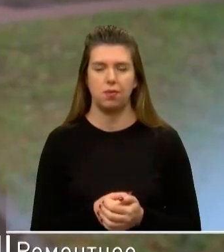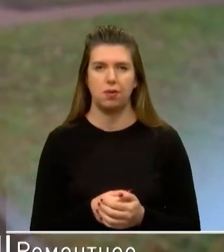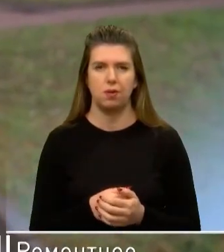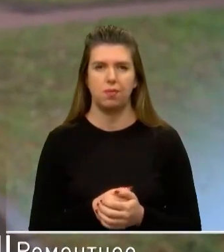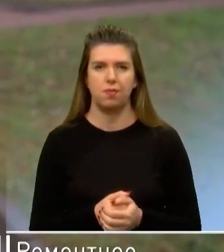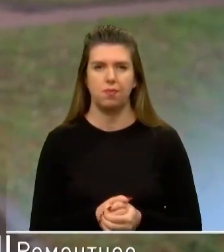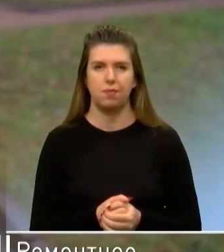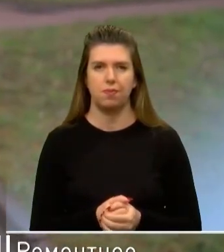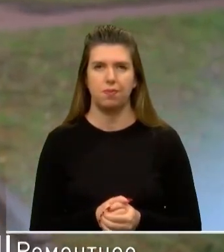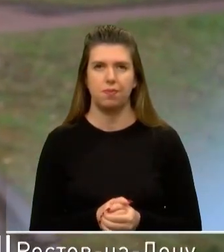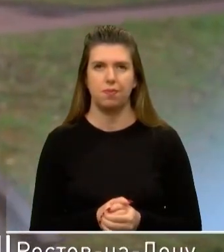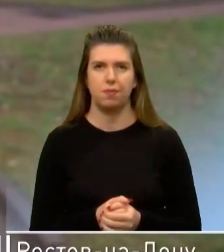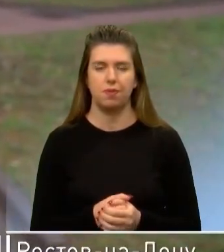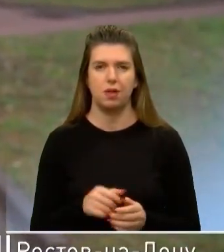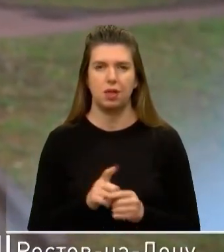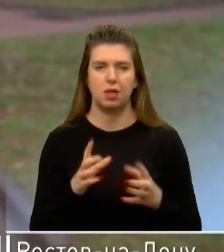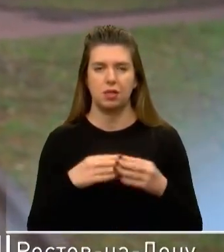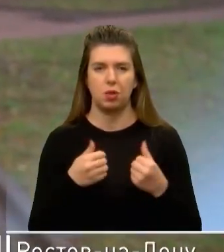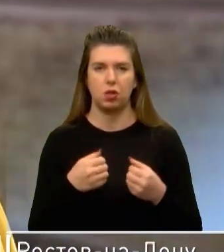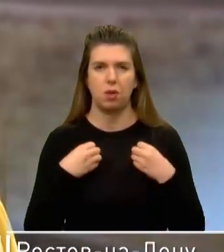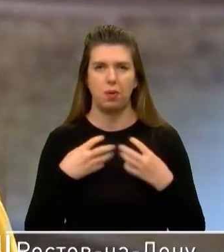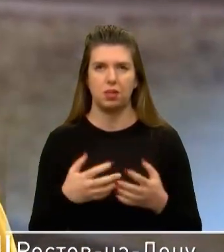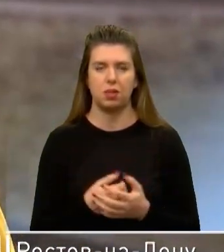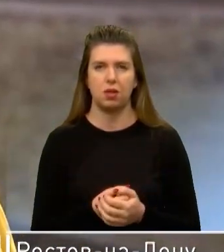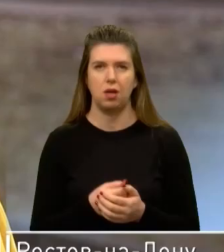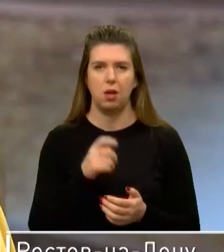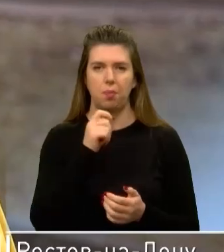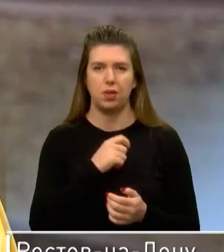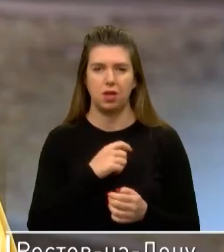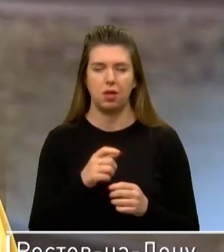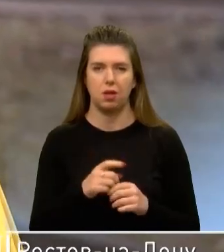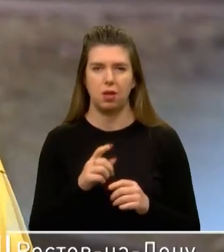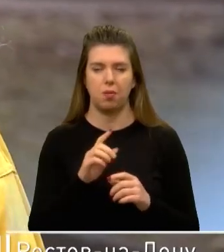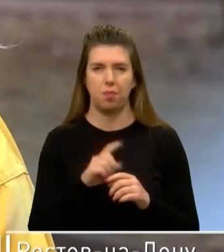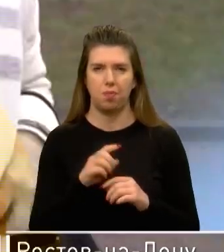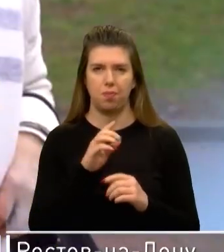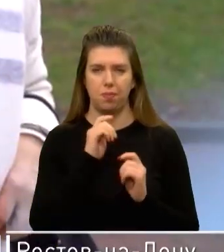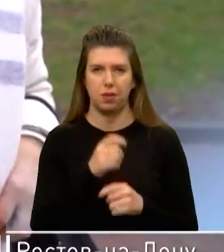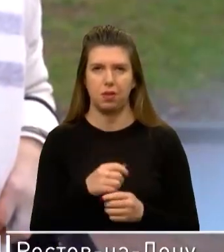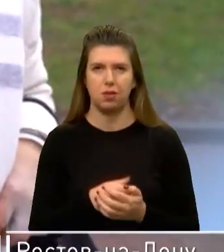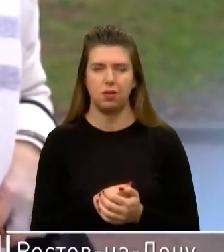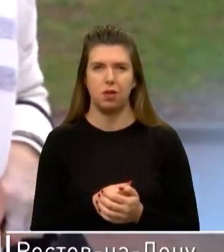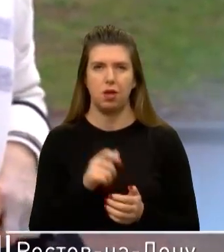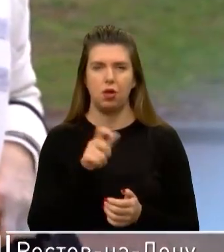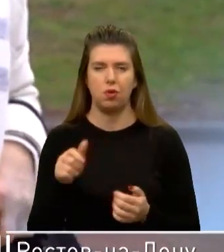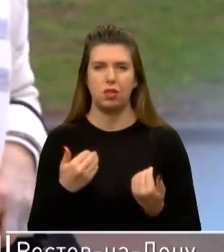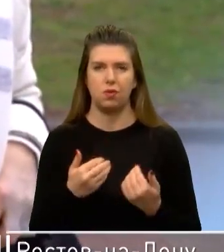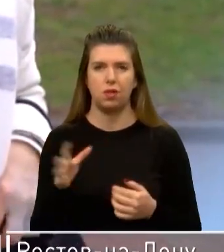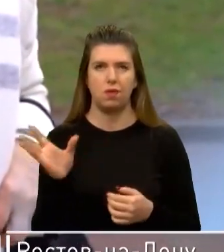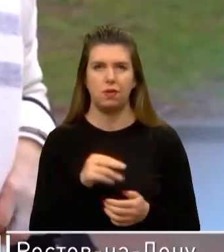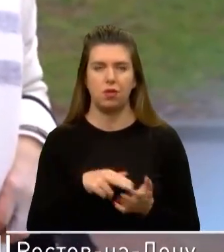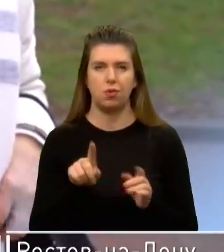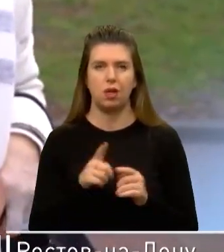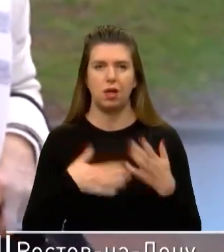дочери поздравляю это такой семейный хороший праздник мне подарили очень прикольный подарок на тайного Санту просто люди сегодня все идут